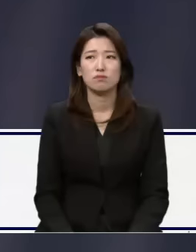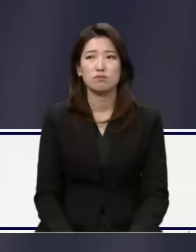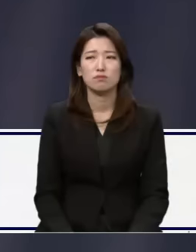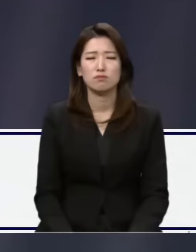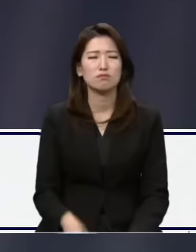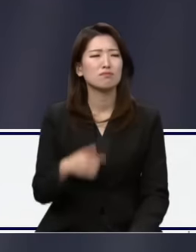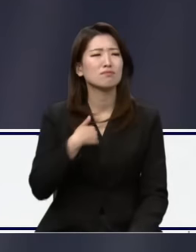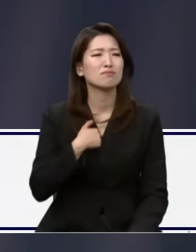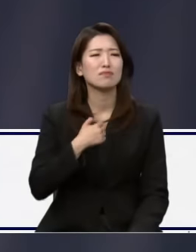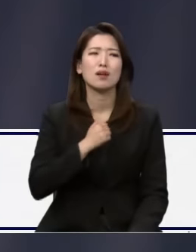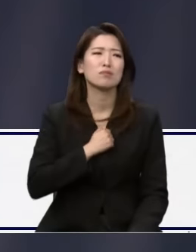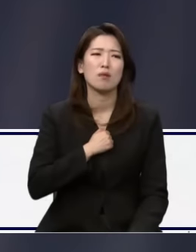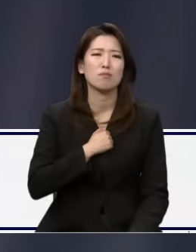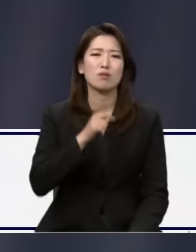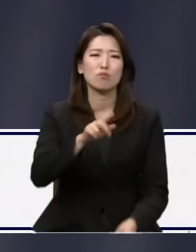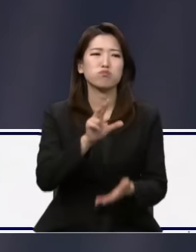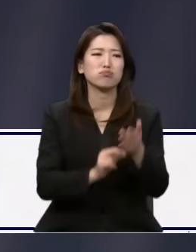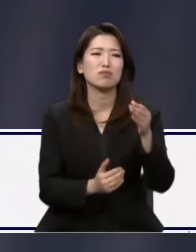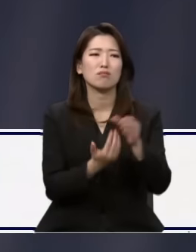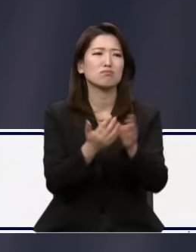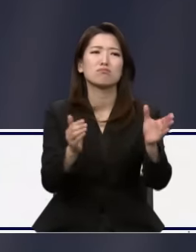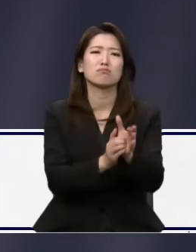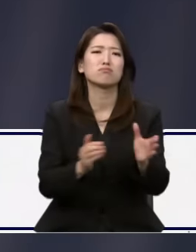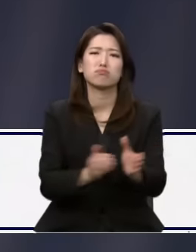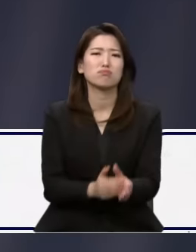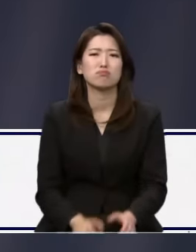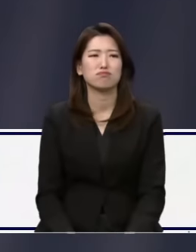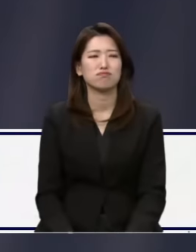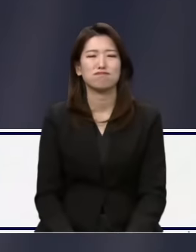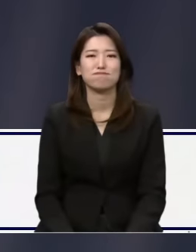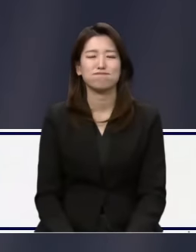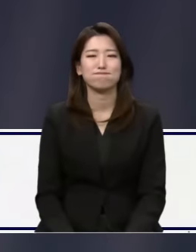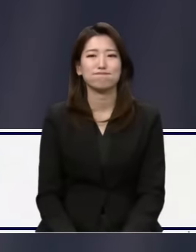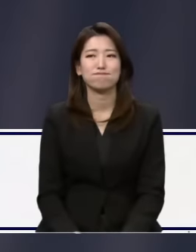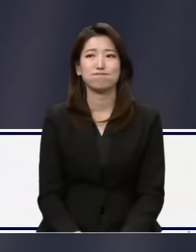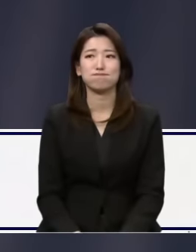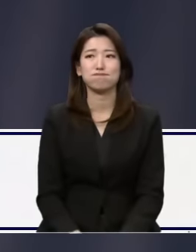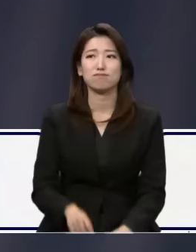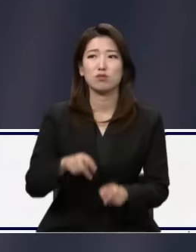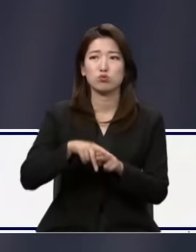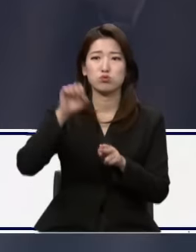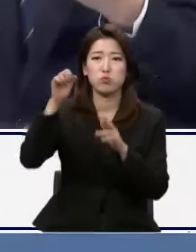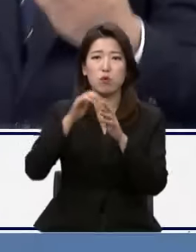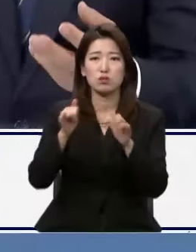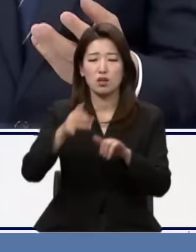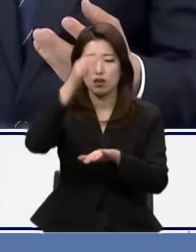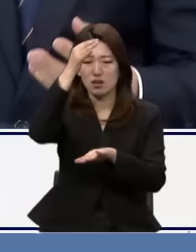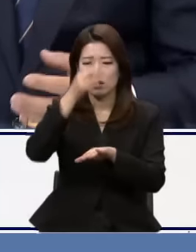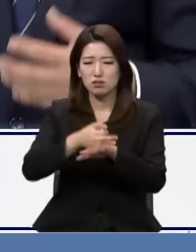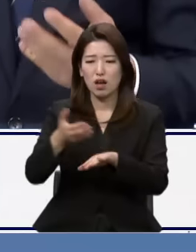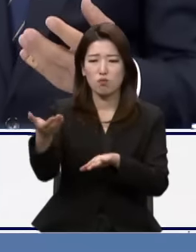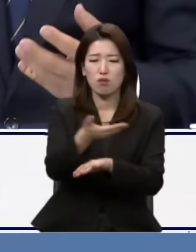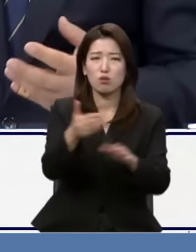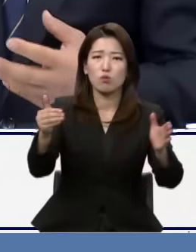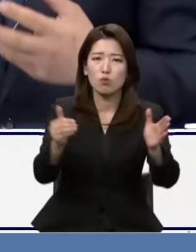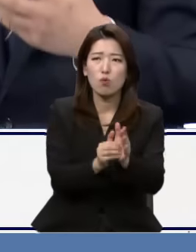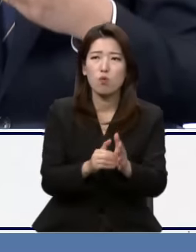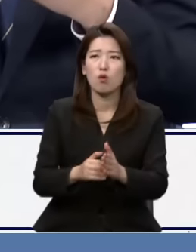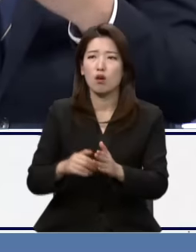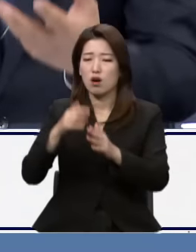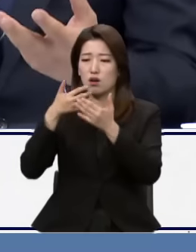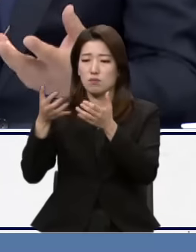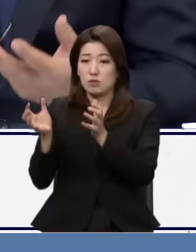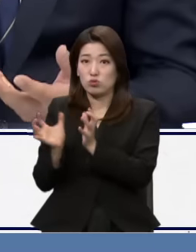문제가 전혀 아니라고 생각합니다 이미 후보가 깔끔하게 사과를 했고 당도 사과를 공고했고이 상황이 더